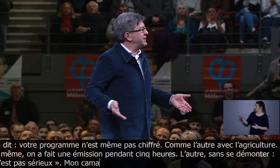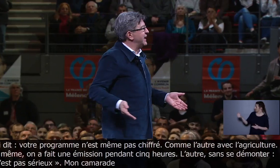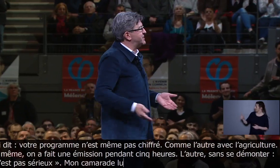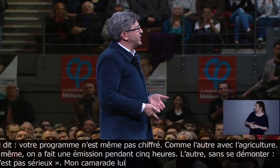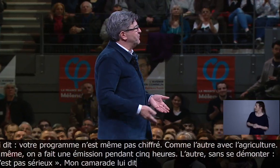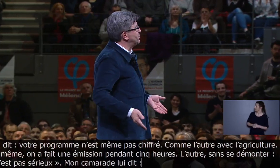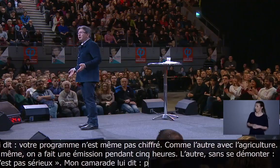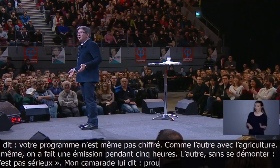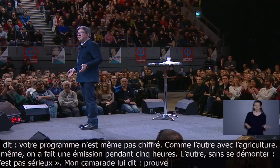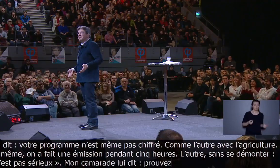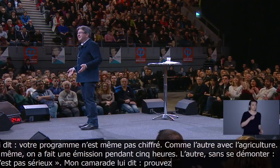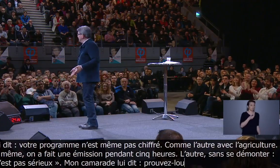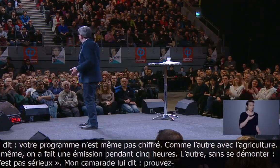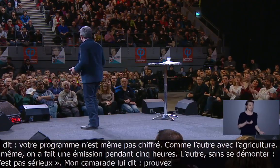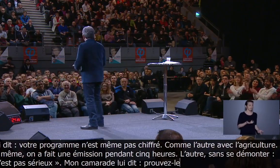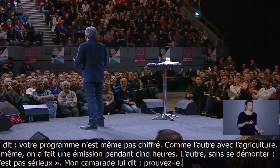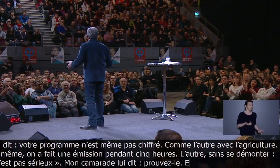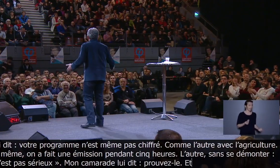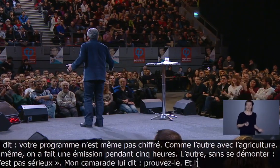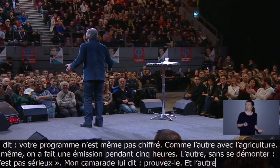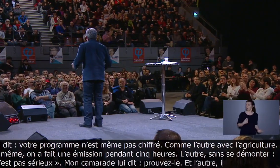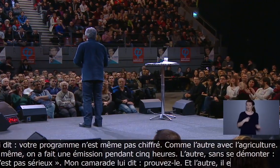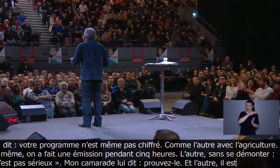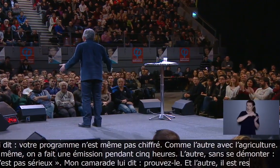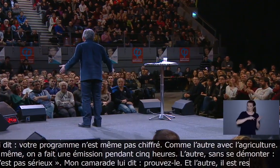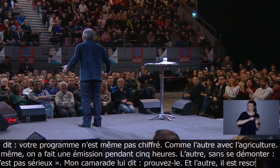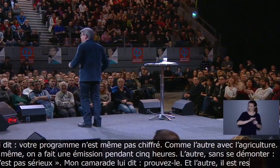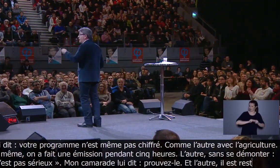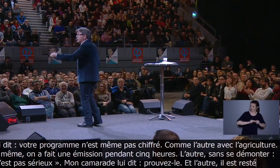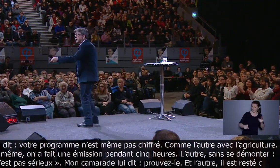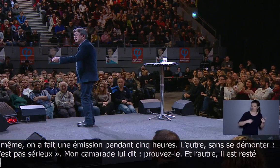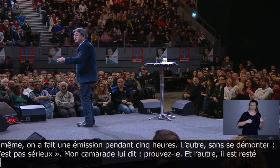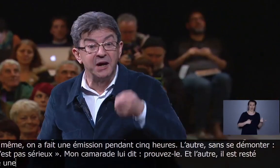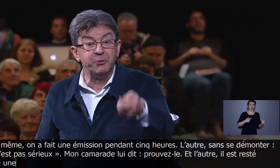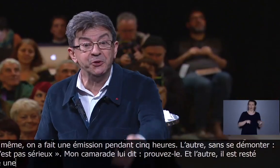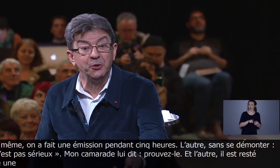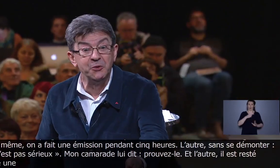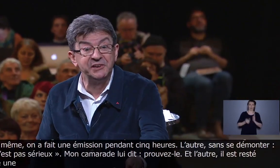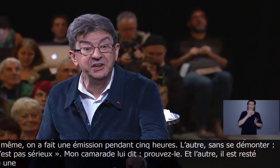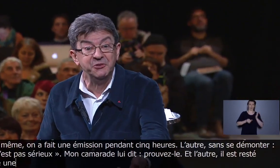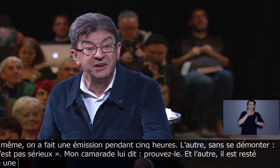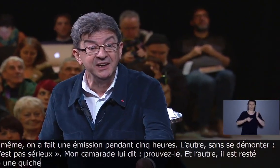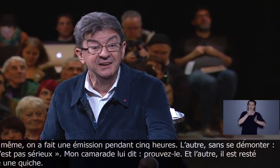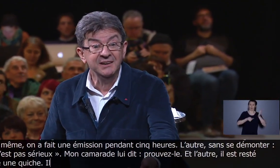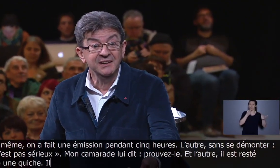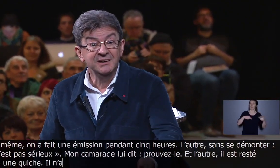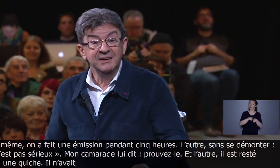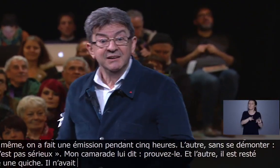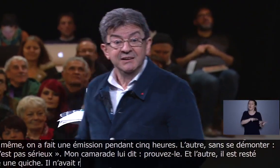Et l'autre, il est resté comme une cruche. Il avait rien lu, rien vu. C'est un perroquet, c'est un répondeur automatique, vous